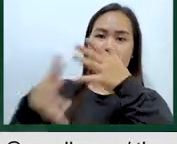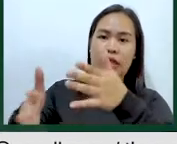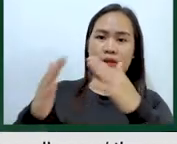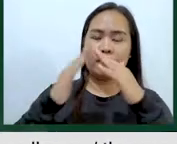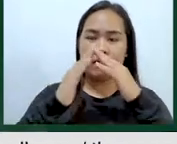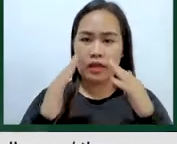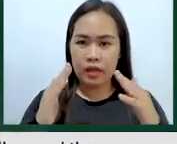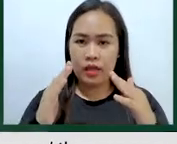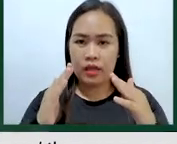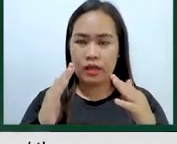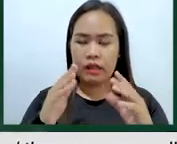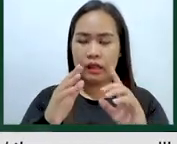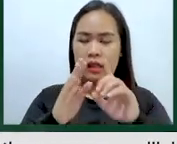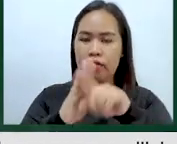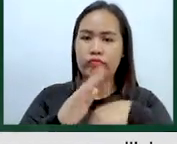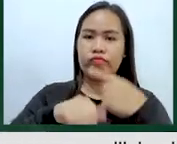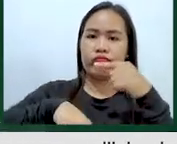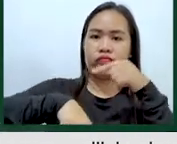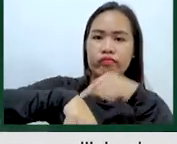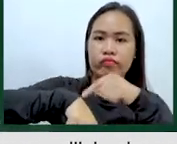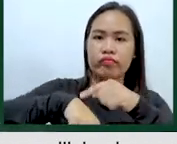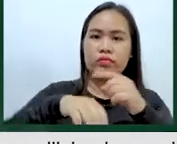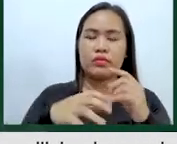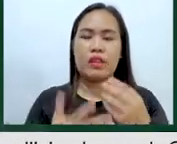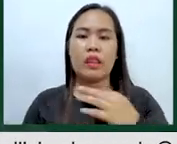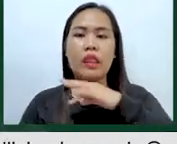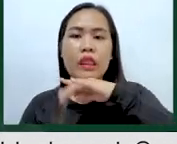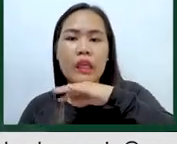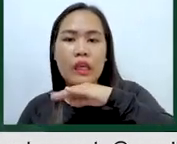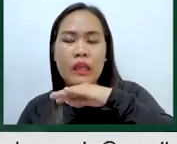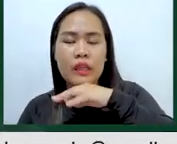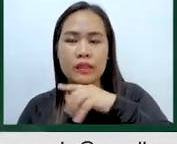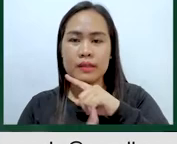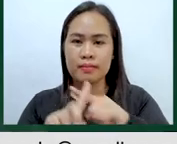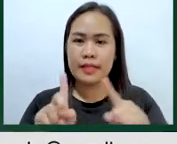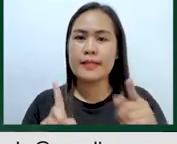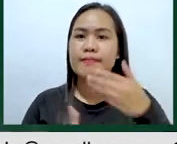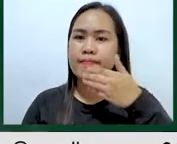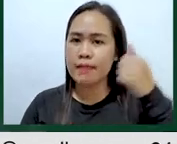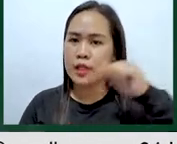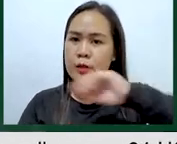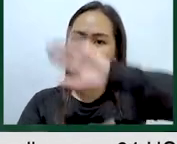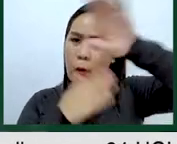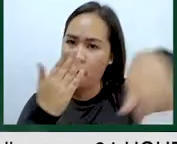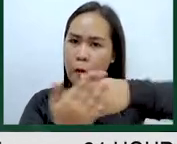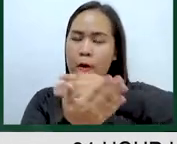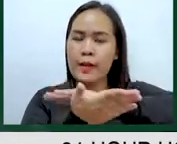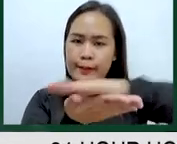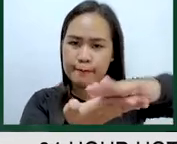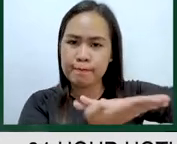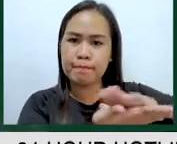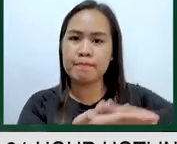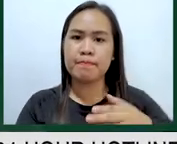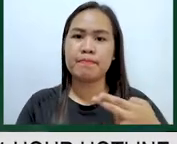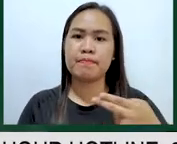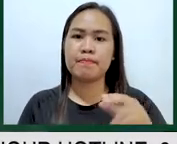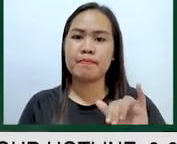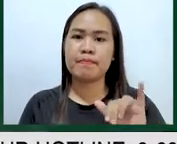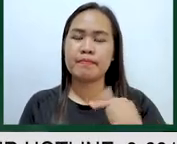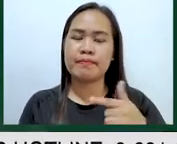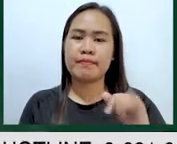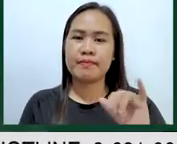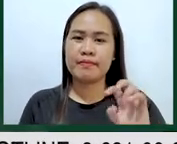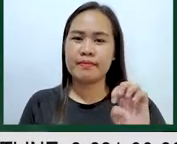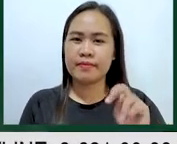kung ititiwang mong mo lang naman ang iyong bahay, overtime dudumi rin naman 'yan. So again, overall